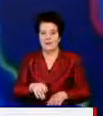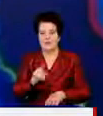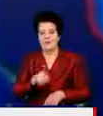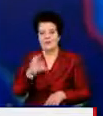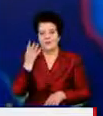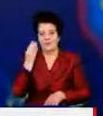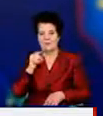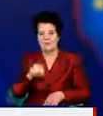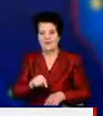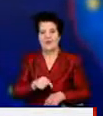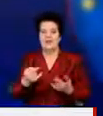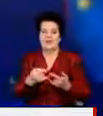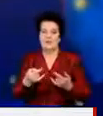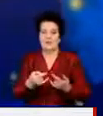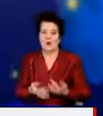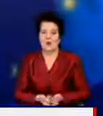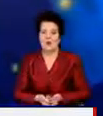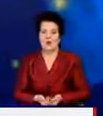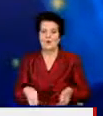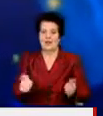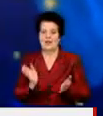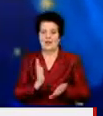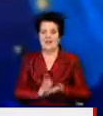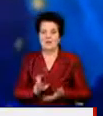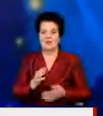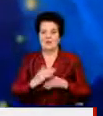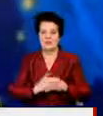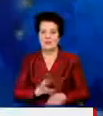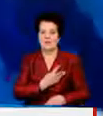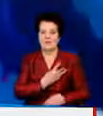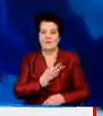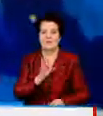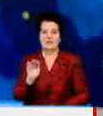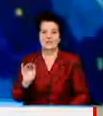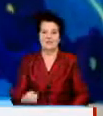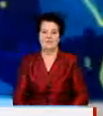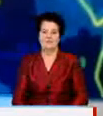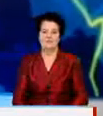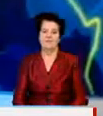clipe încep interviurile telejurnalului. Să aveți o seară așa cum vă doriți. La revedere!